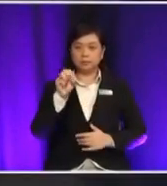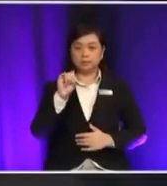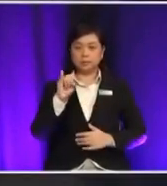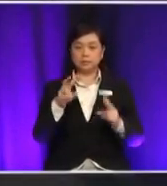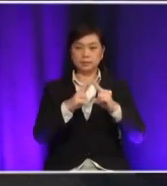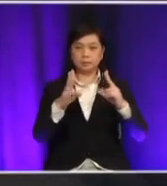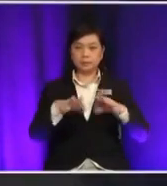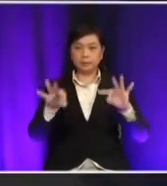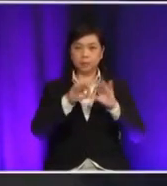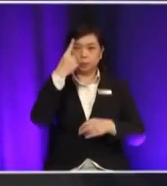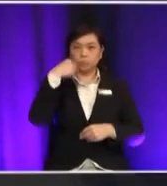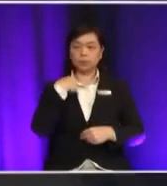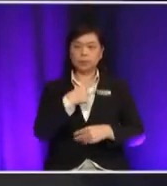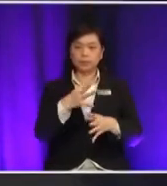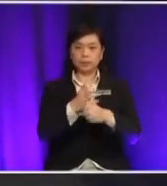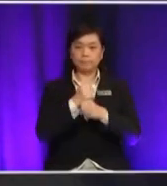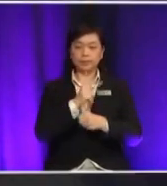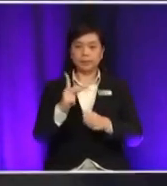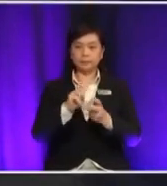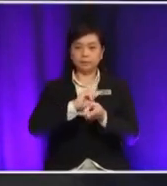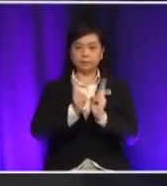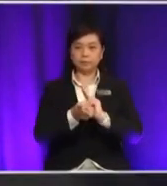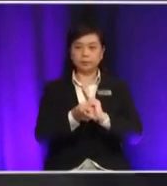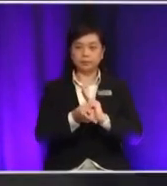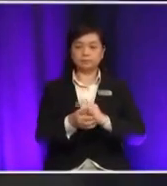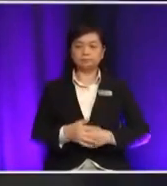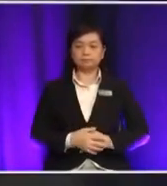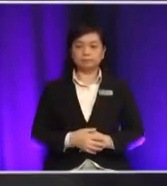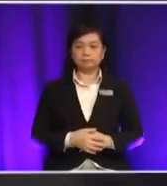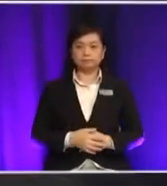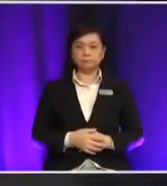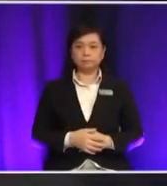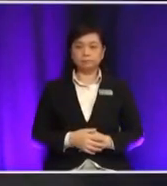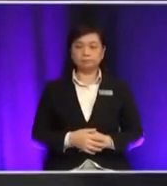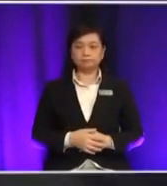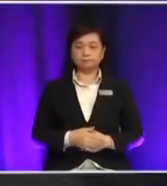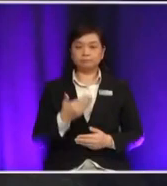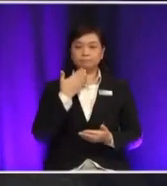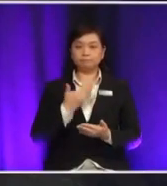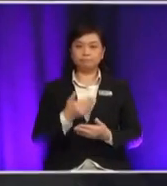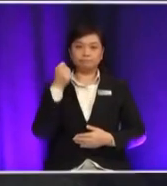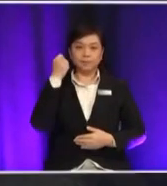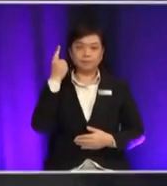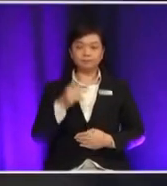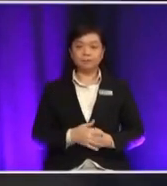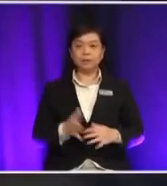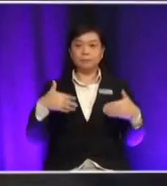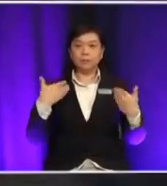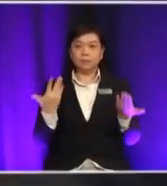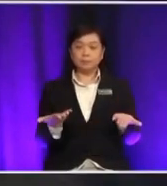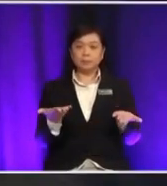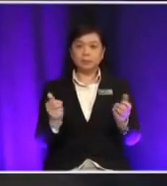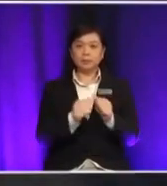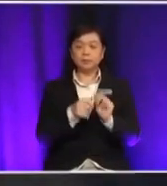ee variasi dan eee dan evolusi yang kita perlukan lah dan bagaimanakah